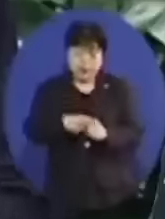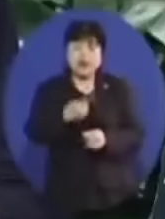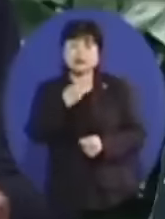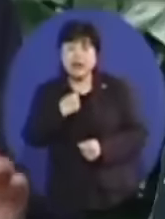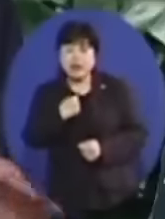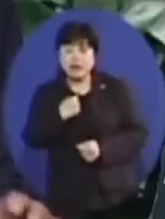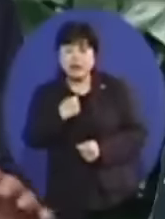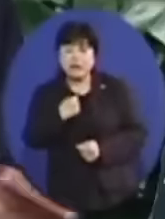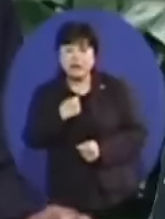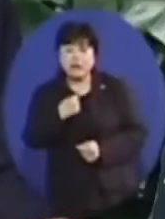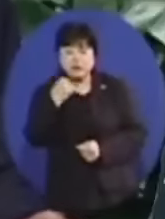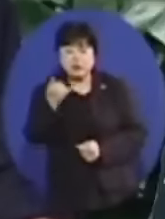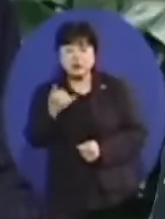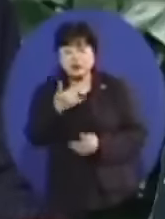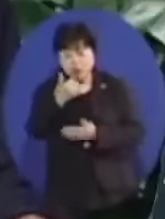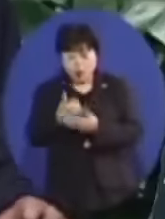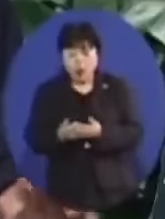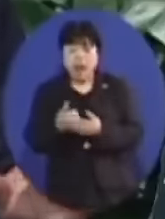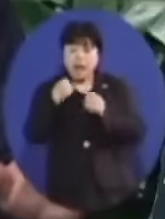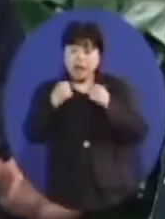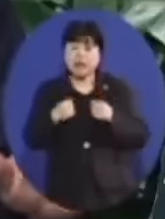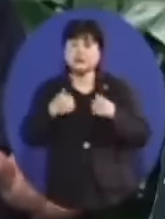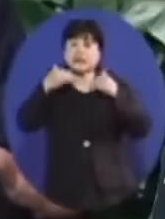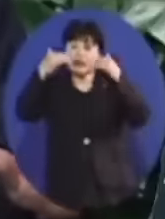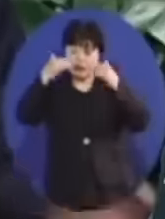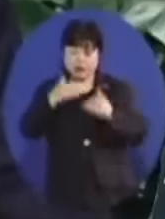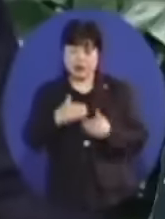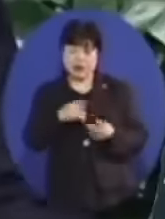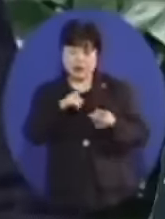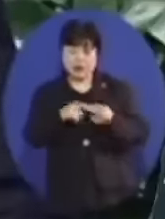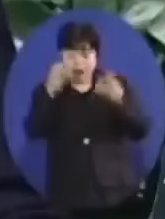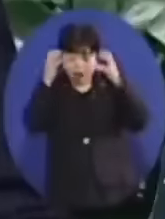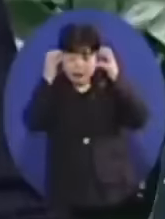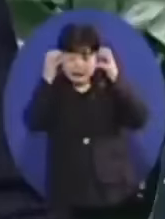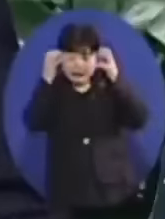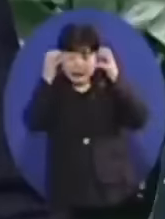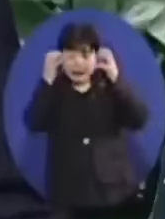혹은 부모 없이 고아로 자라고 어렵게